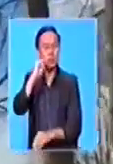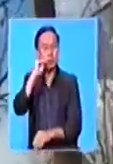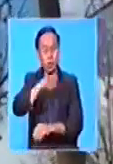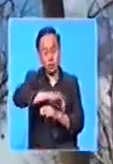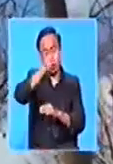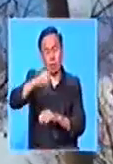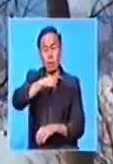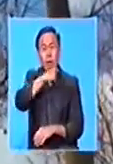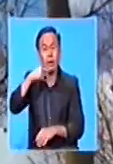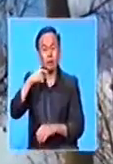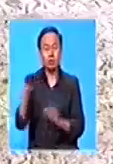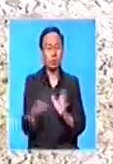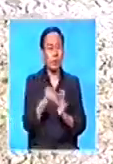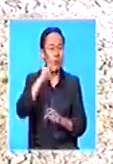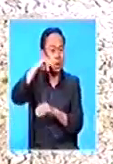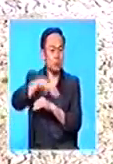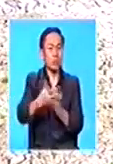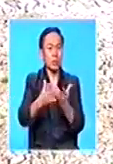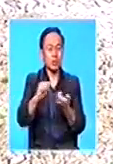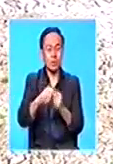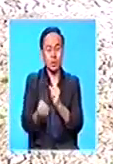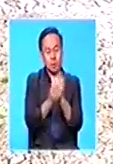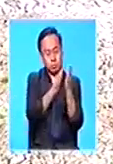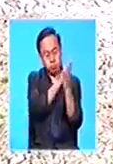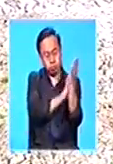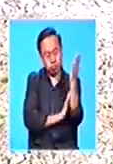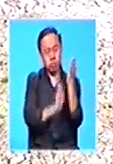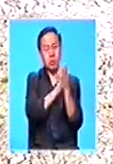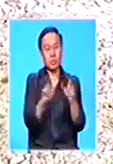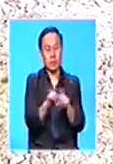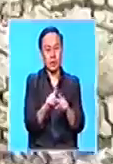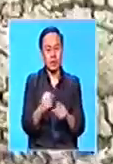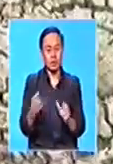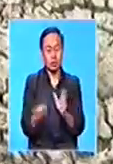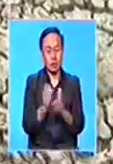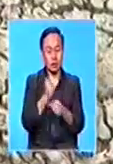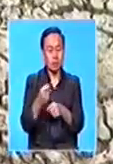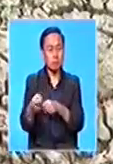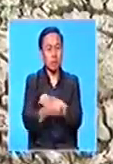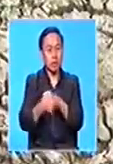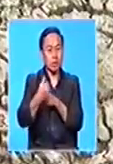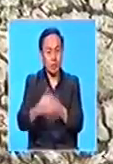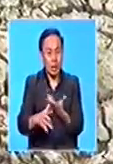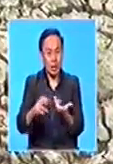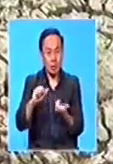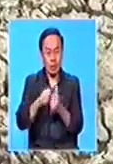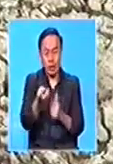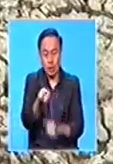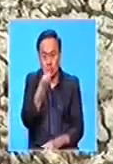เพราะนั้นพื้นที่จะแห้งแล้งอยู่แบบนี้แล้วจะทำไงชาวไร่ชาวนาก็เดือดร้อนแบบนี้วันหน้าทำนาไม่ได้จะทำไงอีกนะครับไม่มีข้าวกินเนี่ยต้องไปซื้อข้า